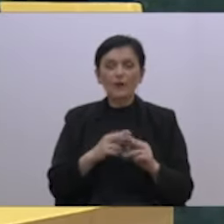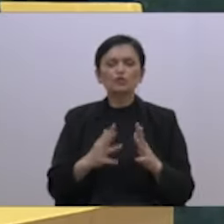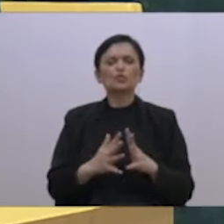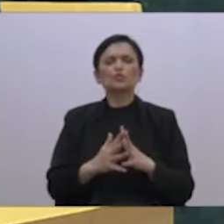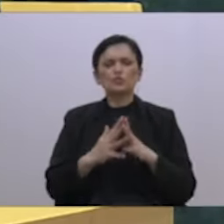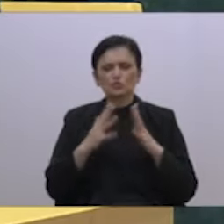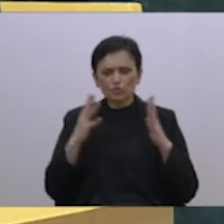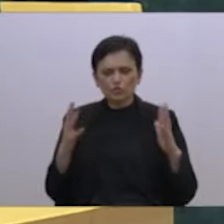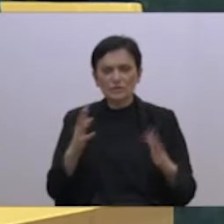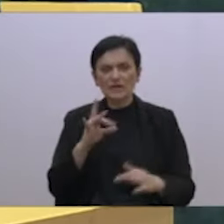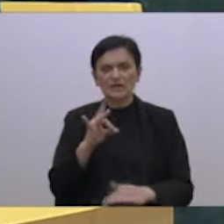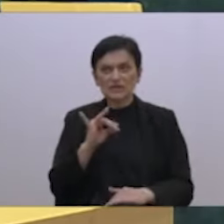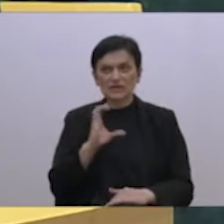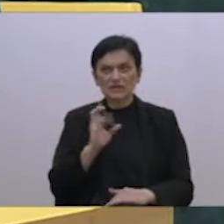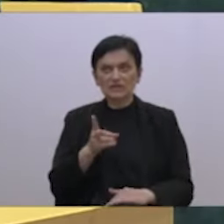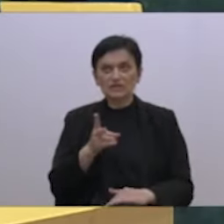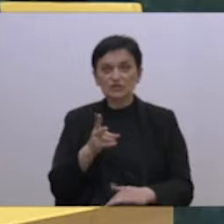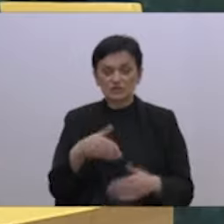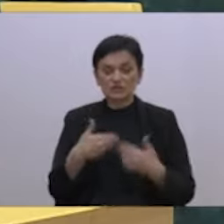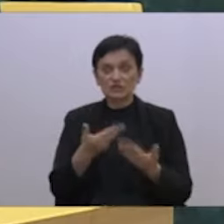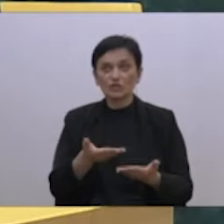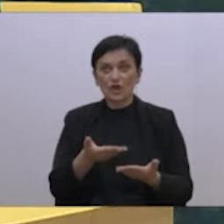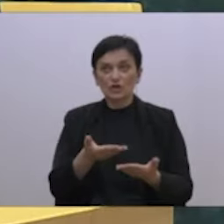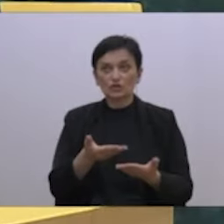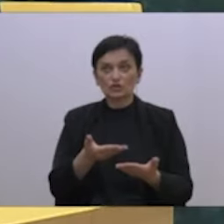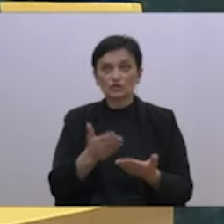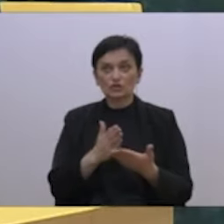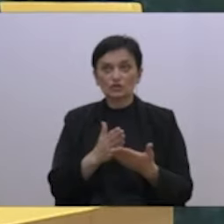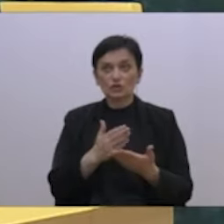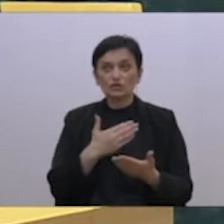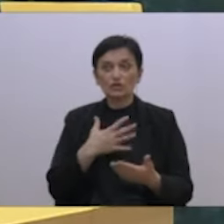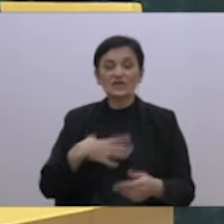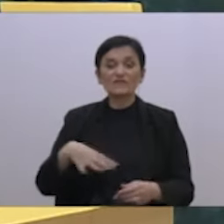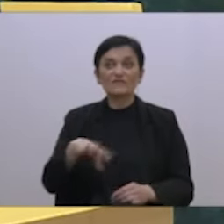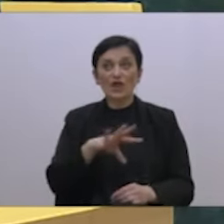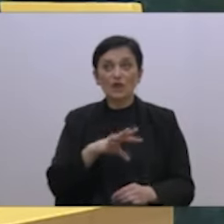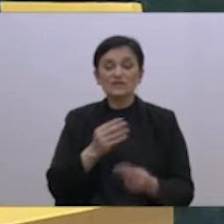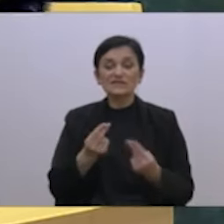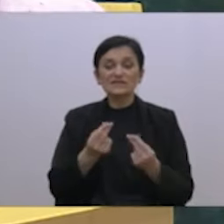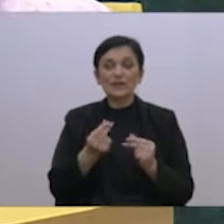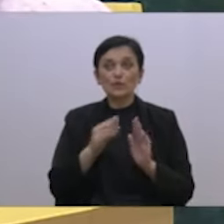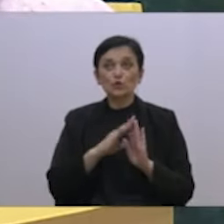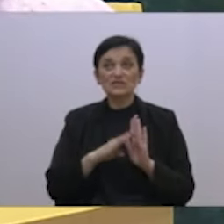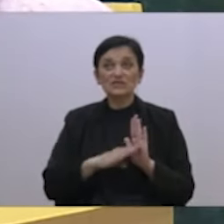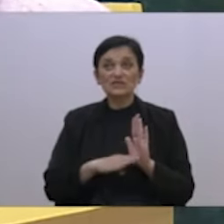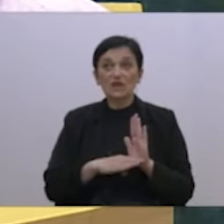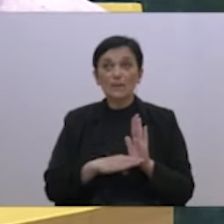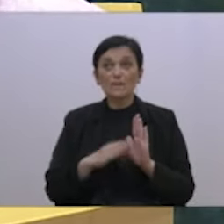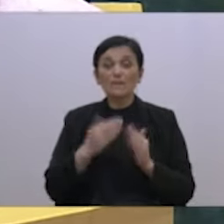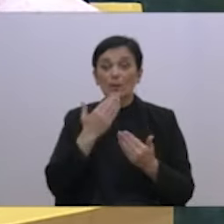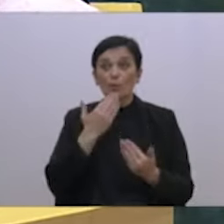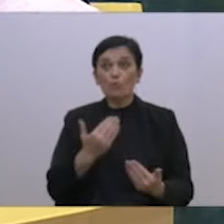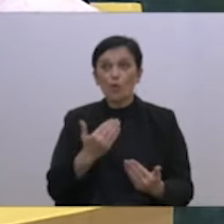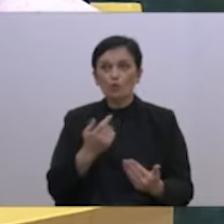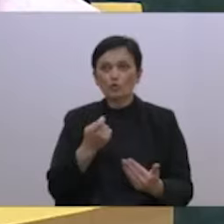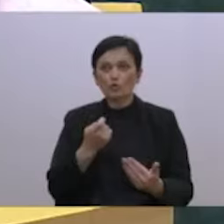უზარმაზარი რისკების წინაშე აღდებთ ქვეყნის საფინანსო სისტემას. და ბოლოს